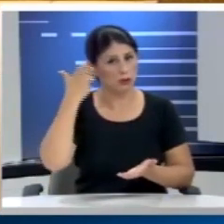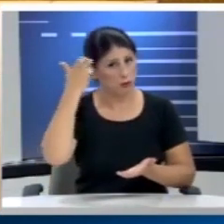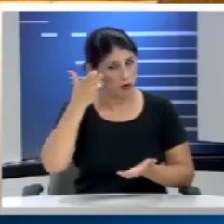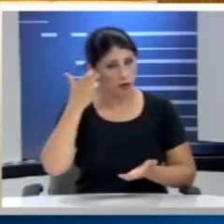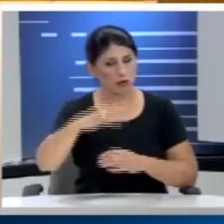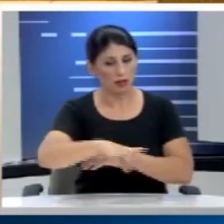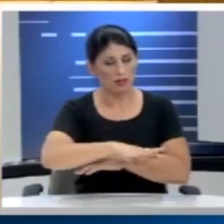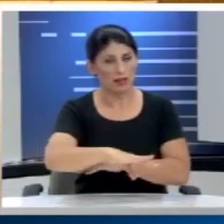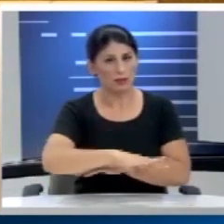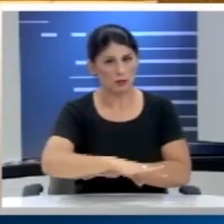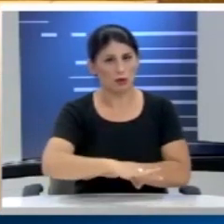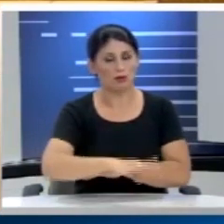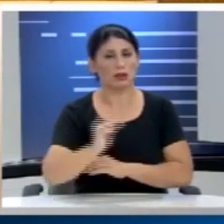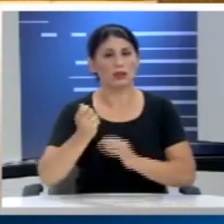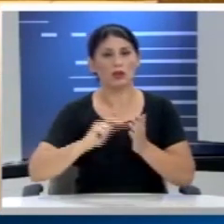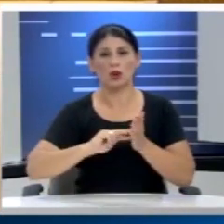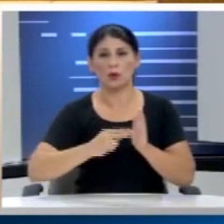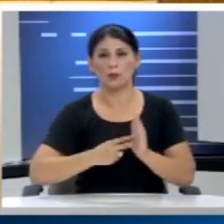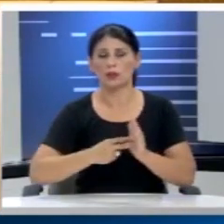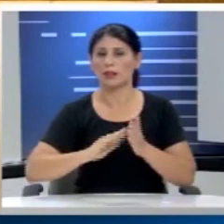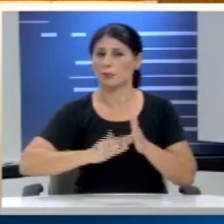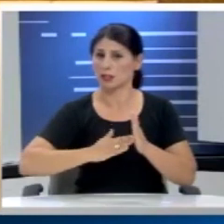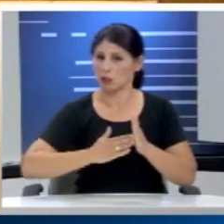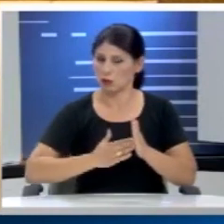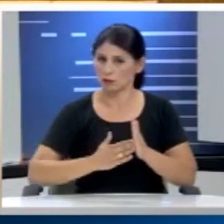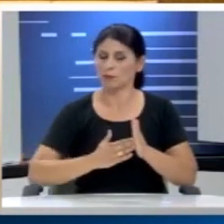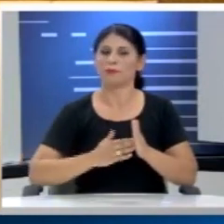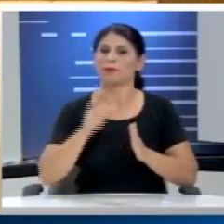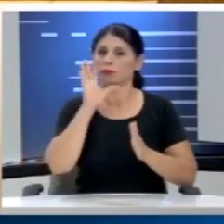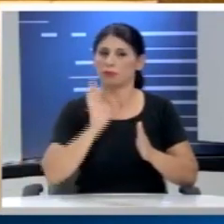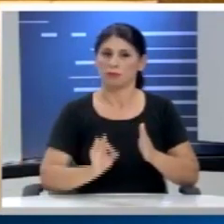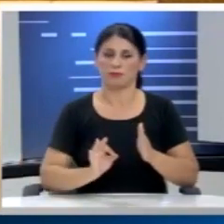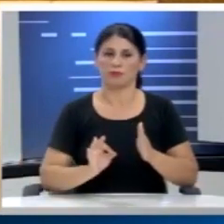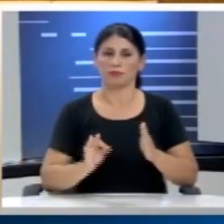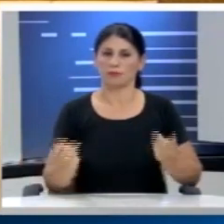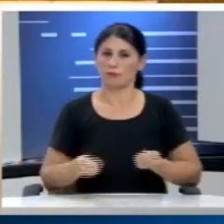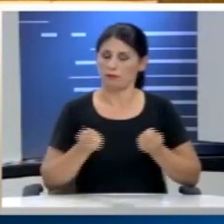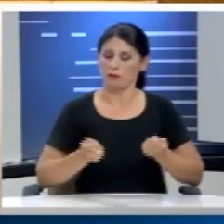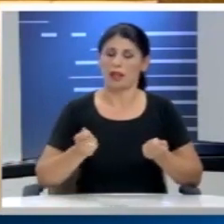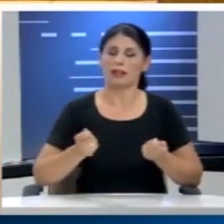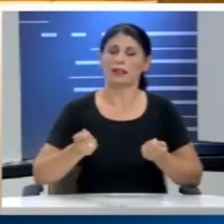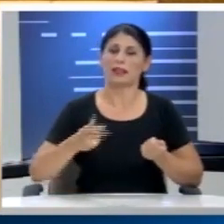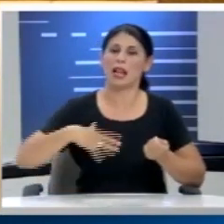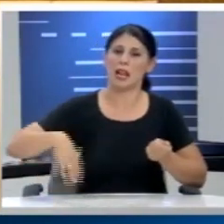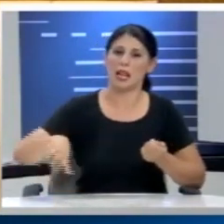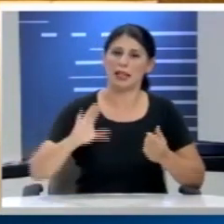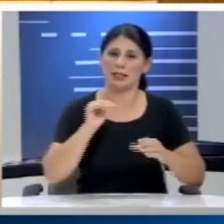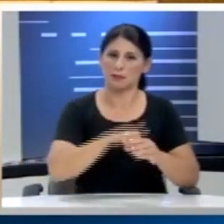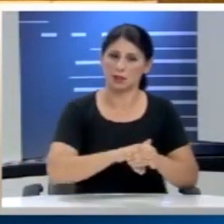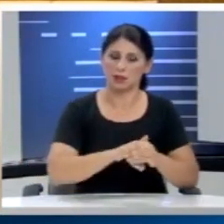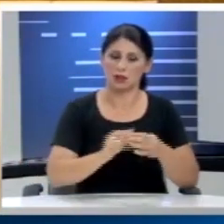επιστημονικό σχεδιασμό της οικονομίας και των υπηρεσιών, με την πραγματική εργατική λαϊκή συμμετοχή στα